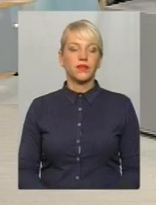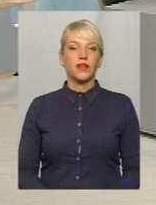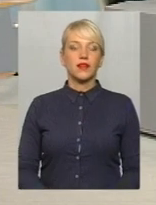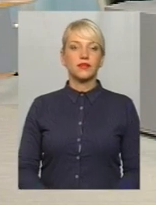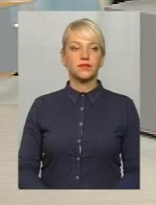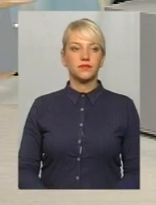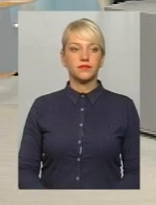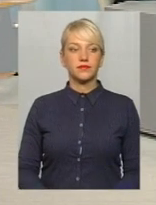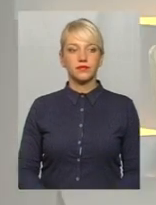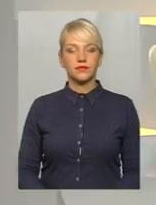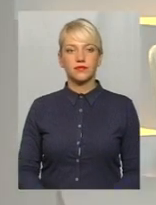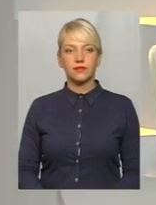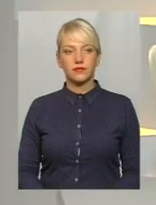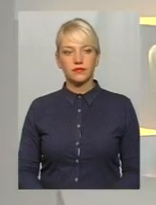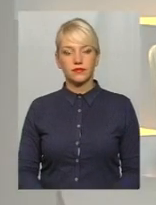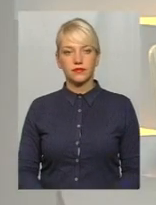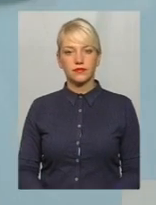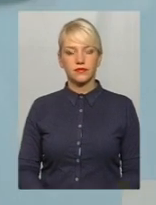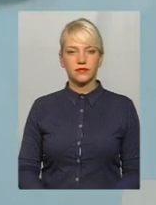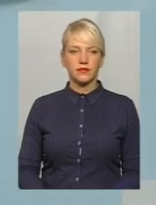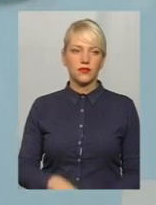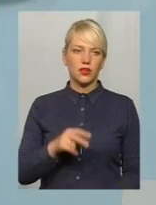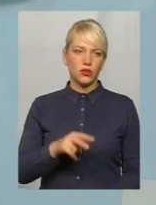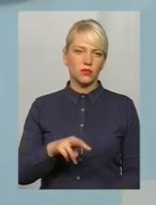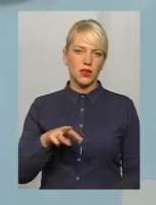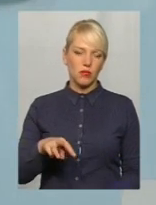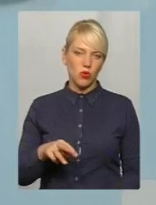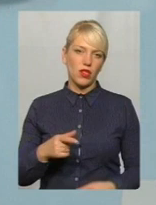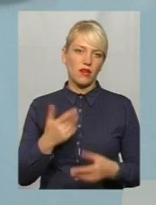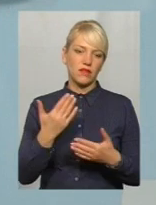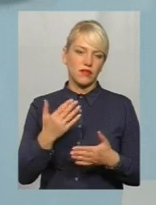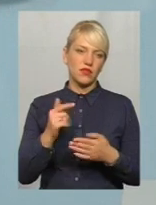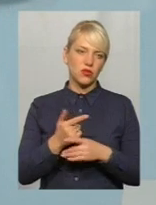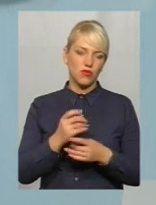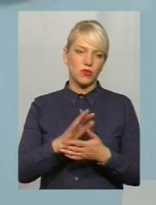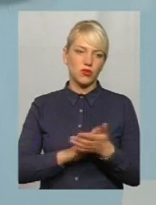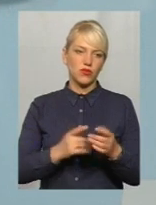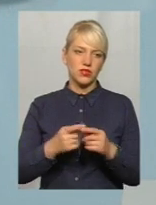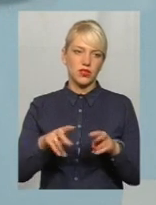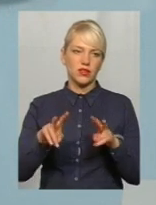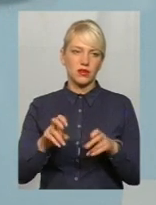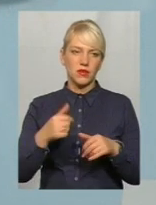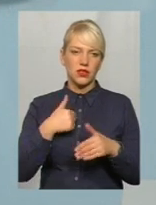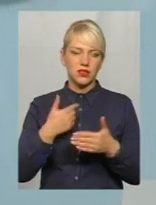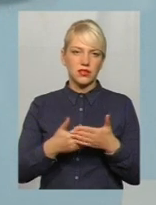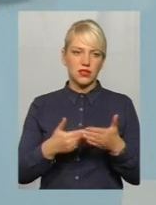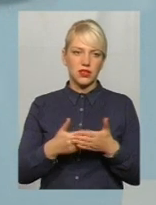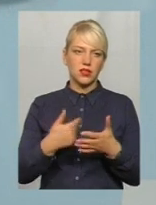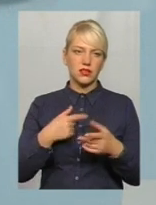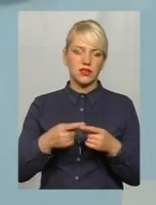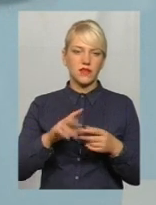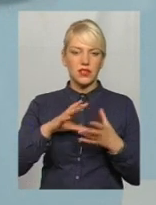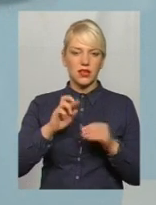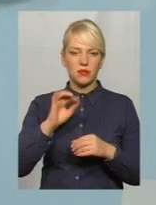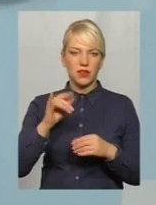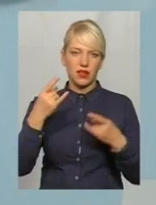нас залишається дуже мало часу, Тетяна Петрівна. Людмила Миколаївна, ви знову ж таки, от в продовження цієї теми, мені здається, що взагалі би на